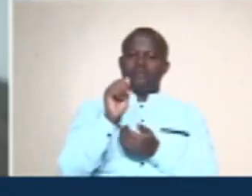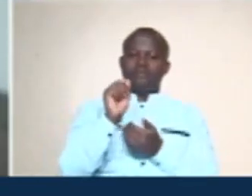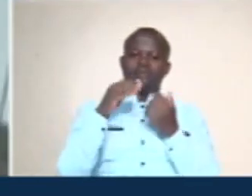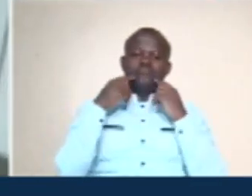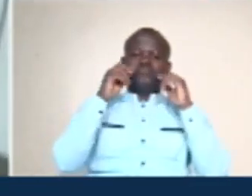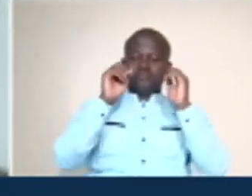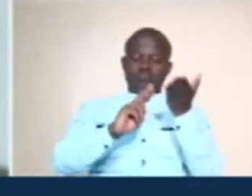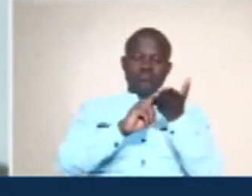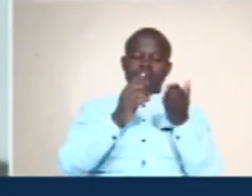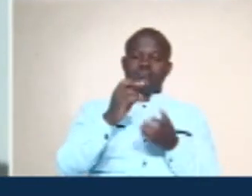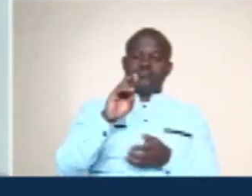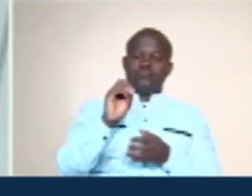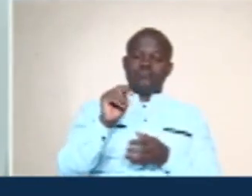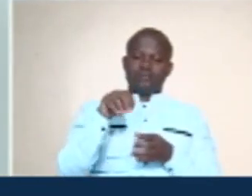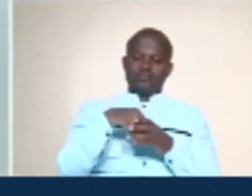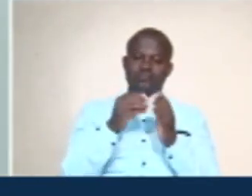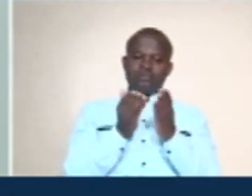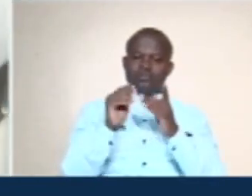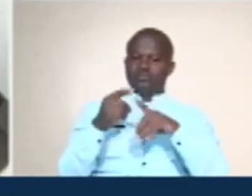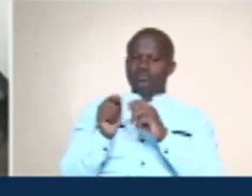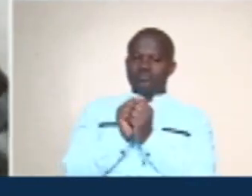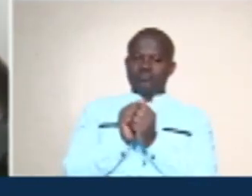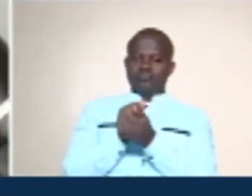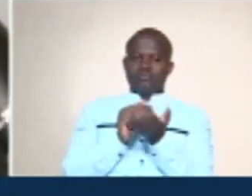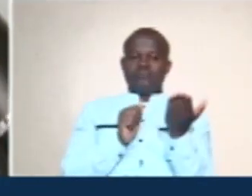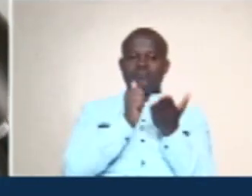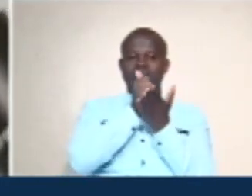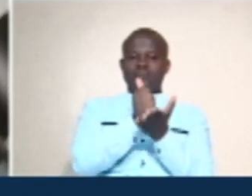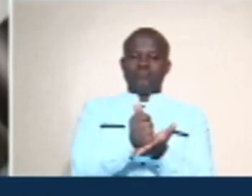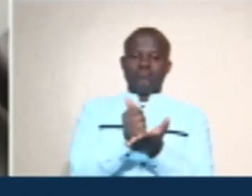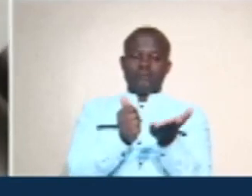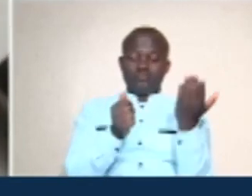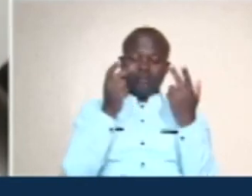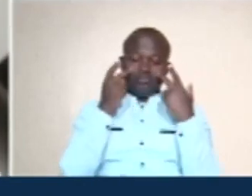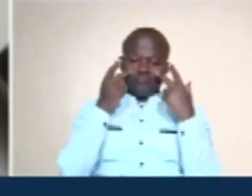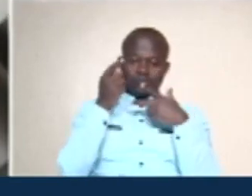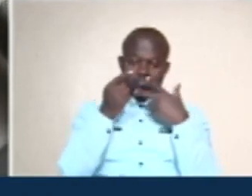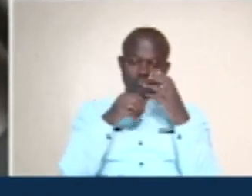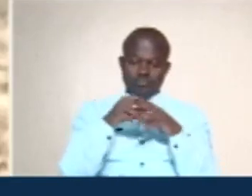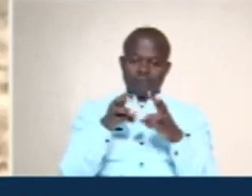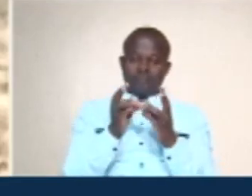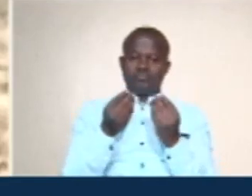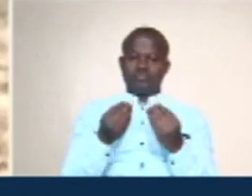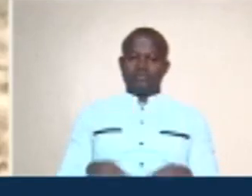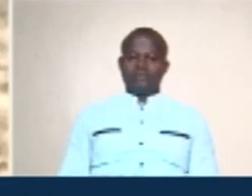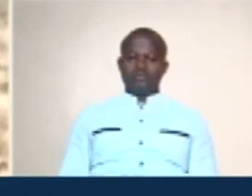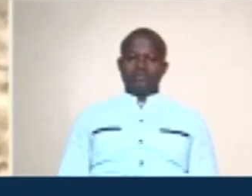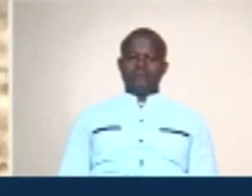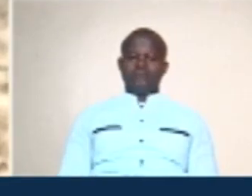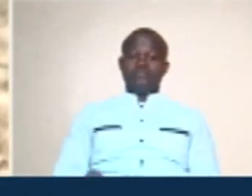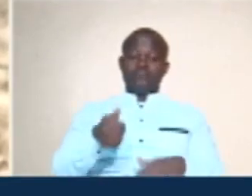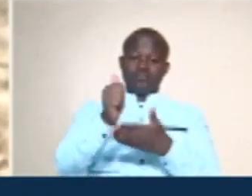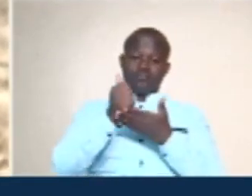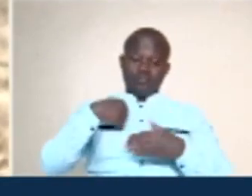avuga ko gukoresha drone muri serivisi zitandukanye z'ubworozi bifasha aborozi kubona icyororo mu buryo bworoshye. Izo drone